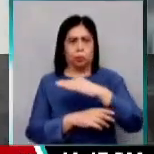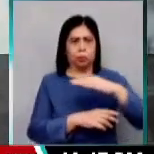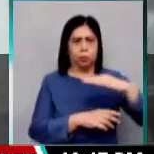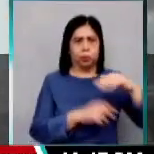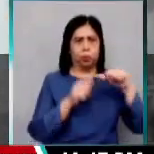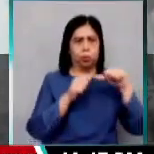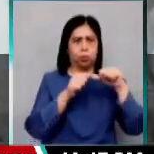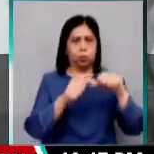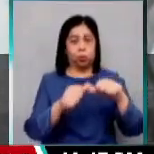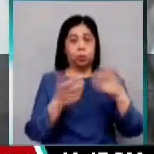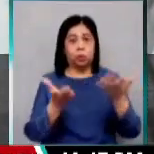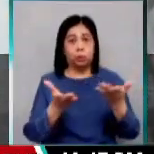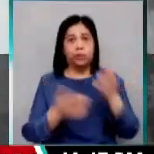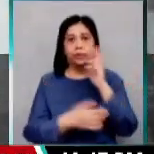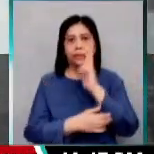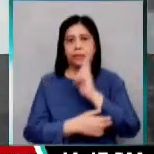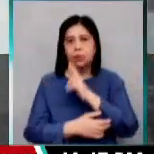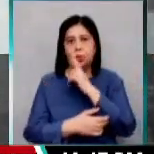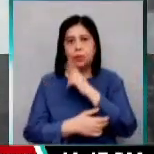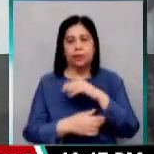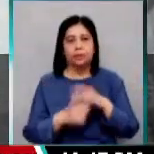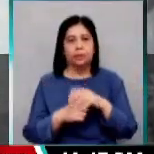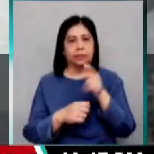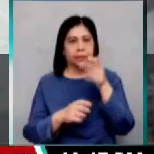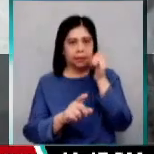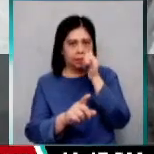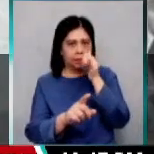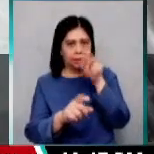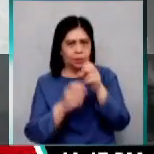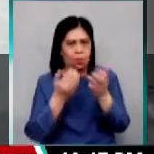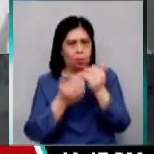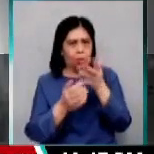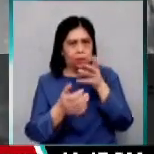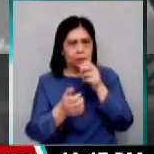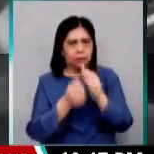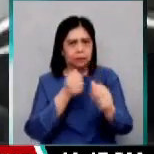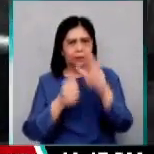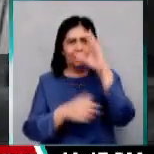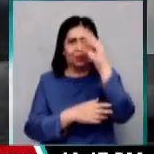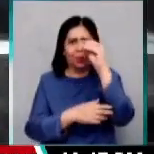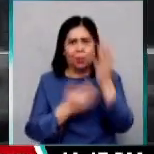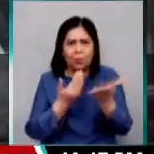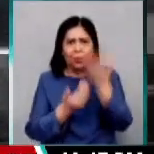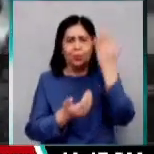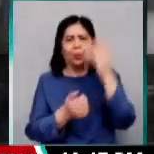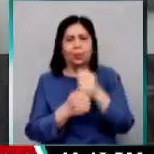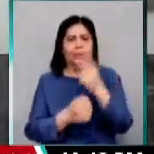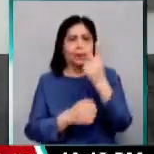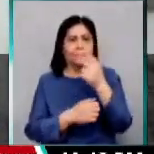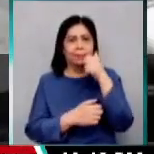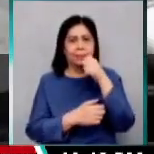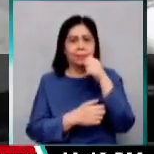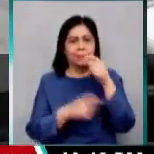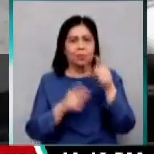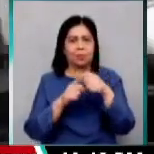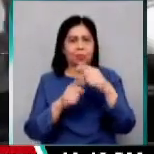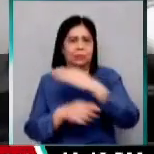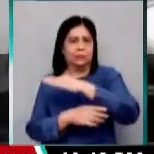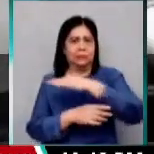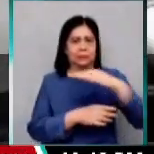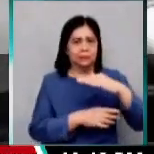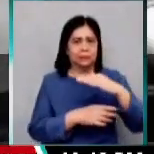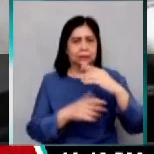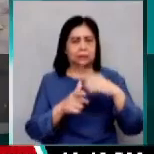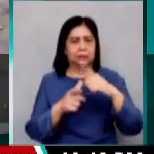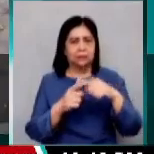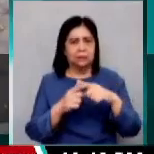isang kainan. Mm-hmm. Sa isang anggulo, muntik pa nitong mahagip ang isang lalaki. May 2 babae rin itong naatrasan at sa isa sa